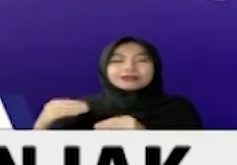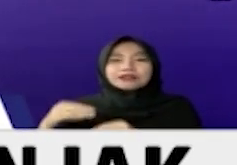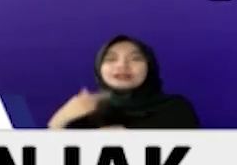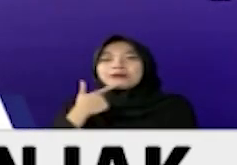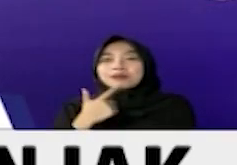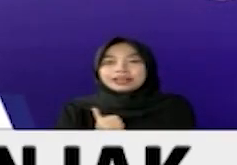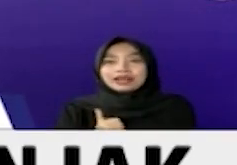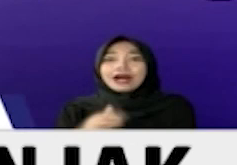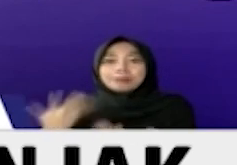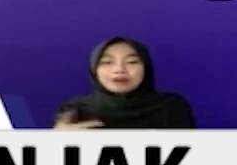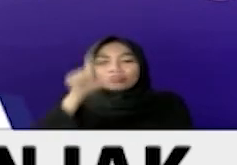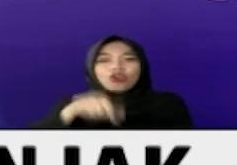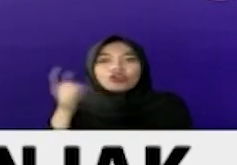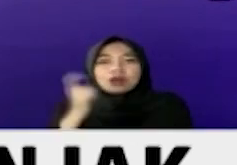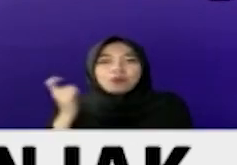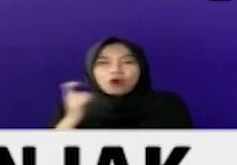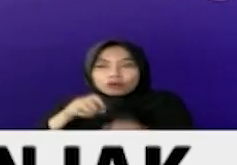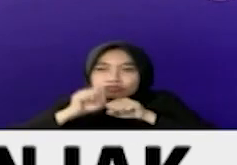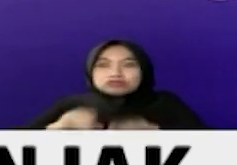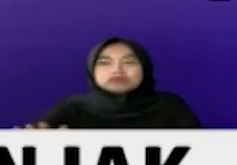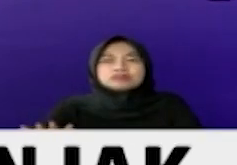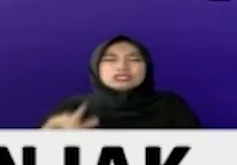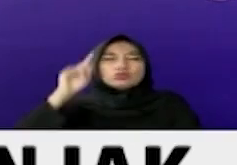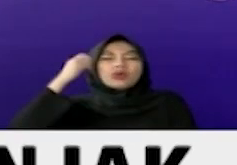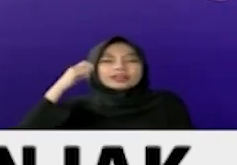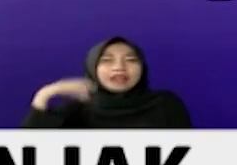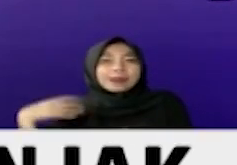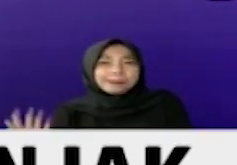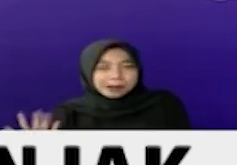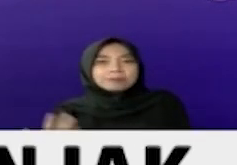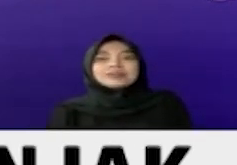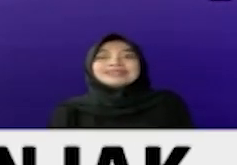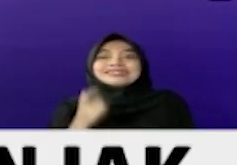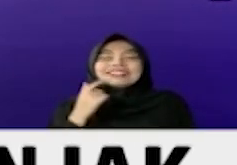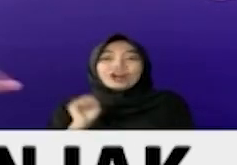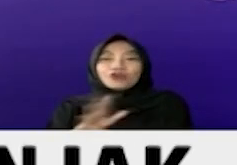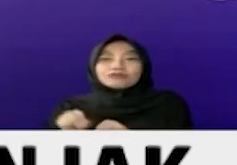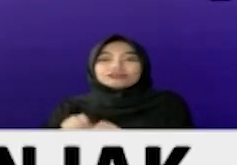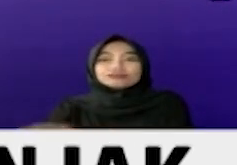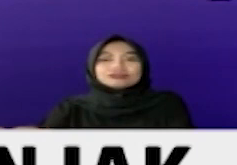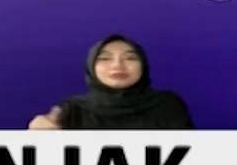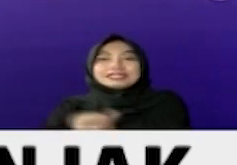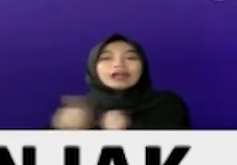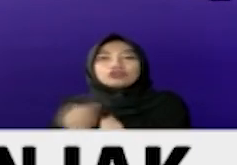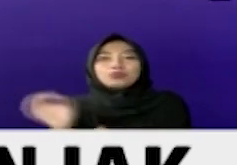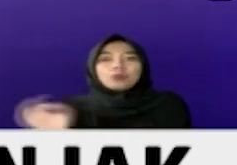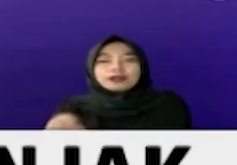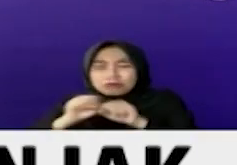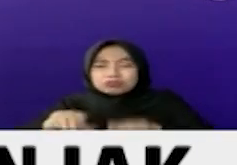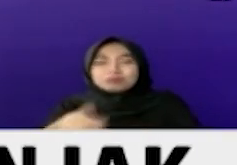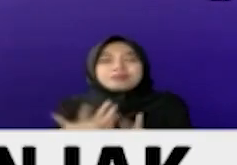Bogor susah banget dikasih tahu. Orang Bogor diminta untuk peduli tentang ancaman COVID, ya walaupun belum ada kasusnya, itu susah